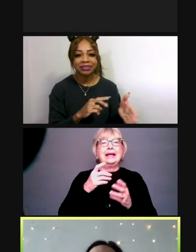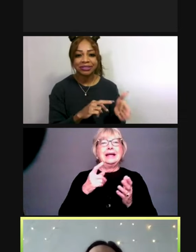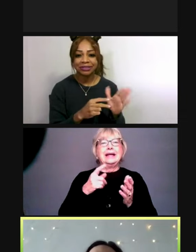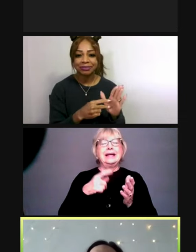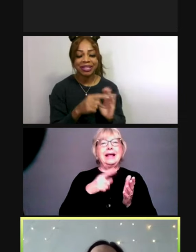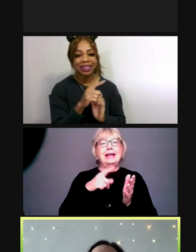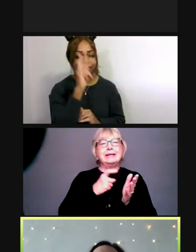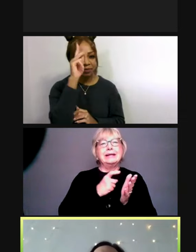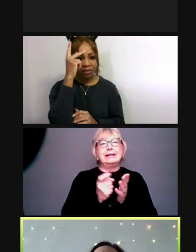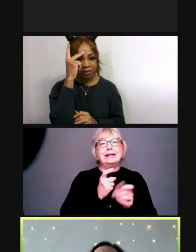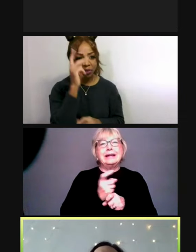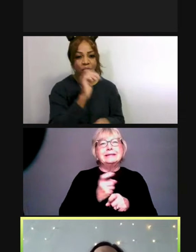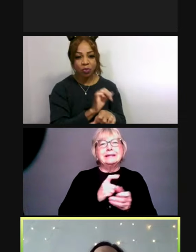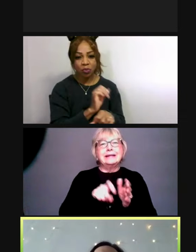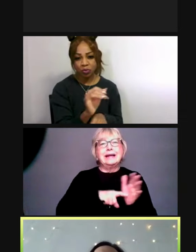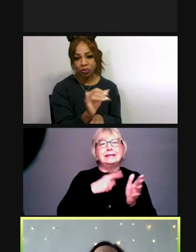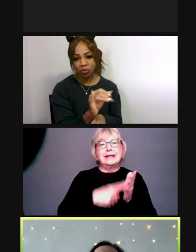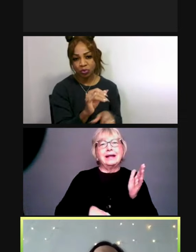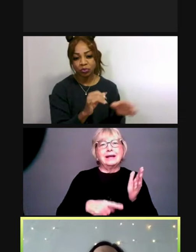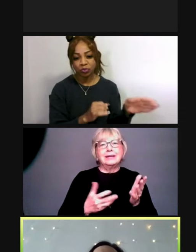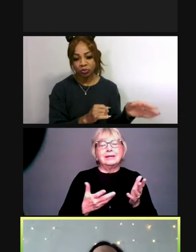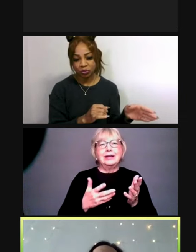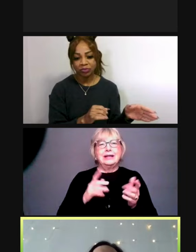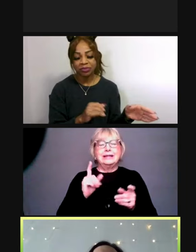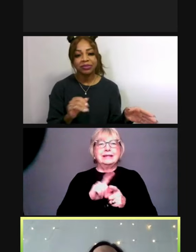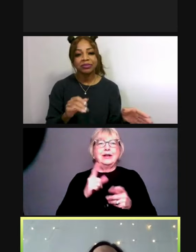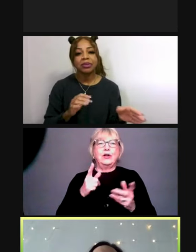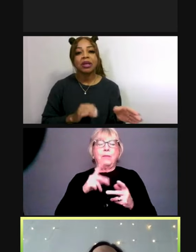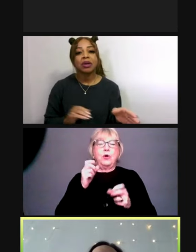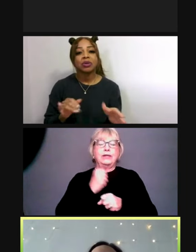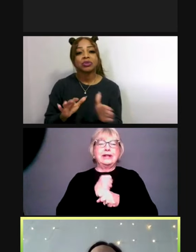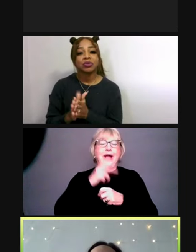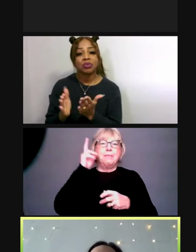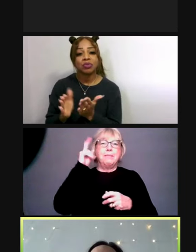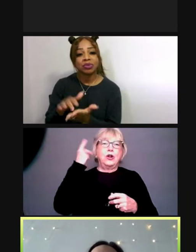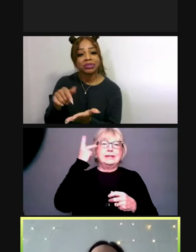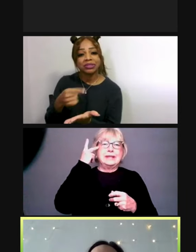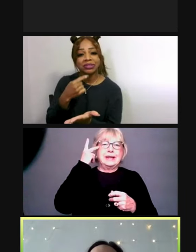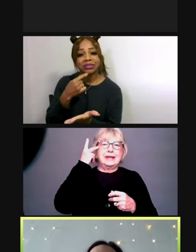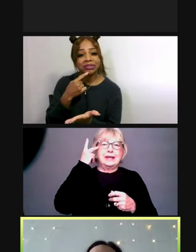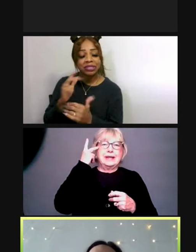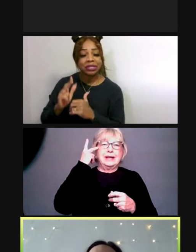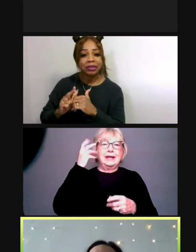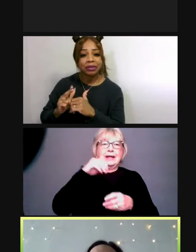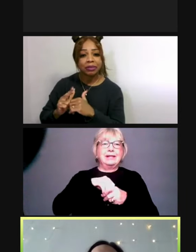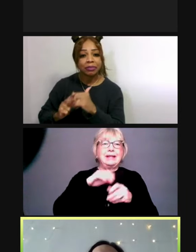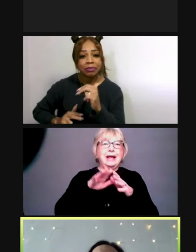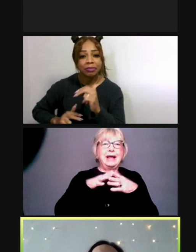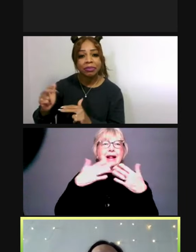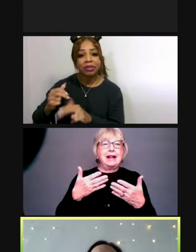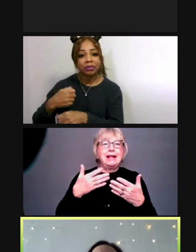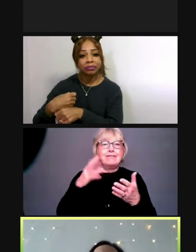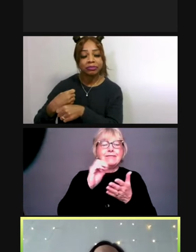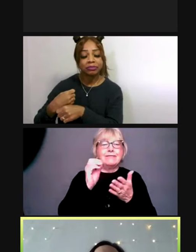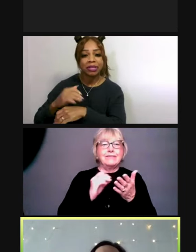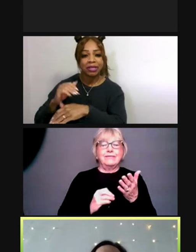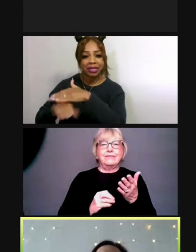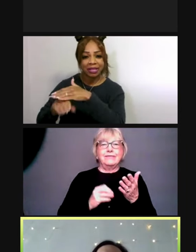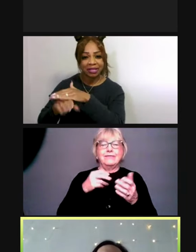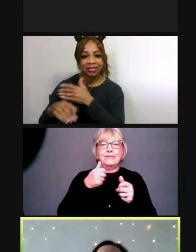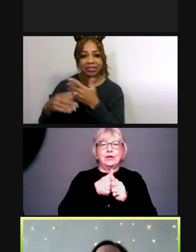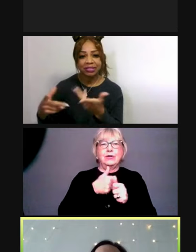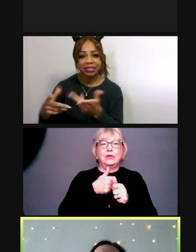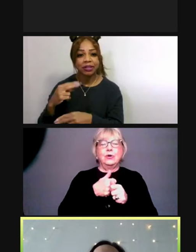critique comprend l'accès comme un travail politique. Comme il le dit dans son livre Building Access au début du